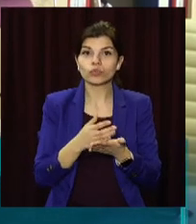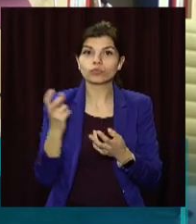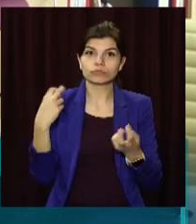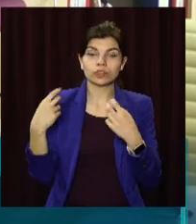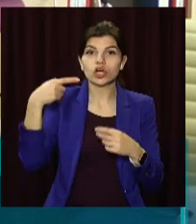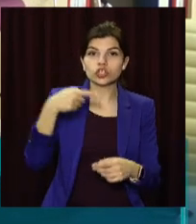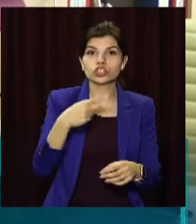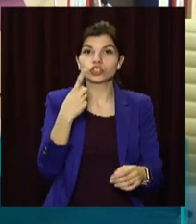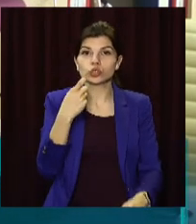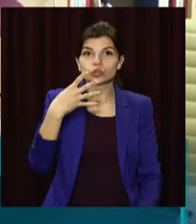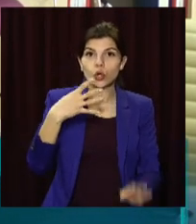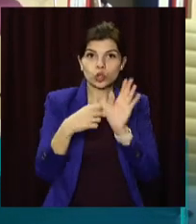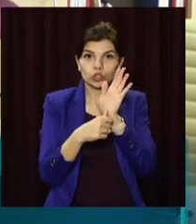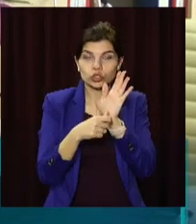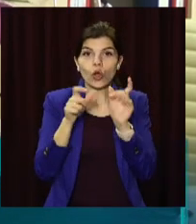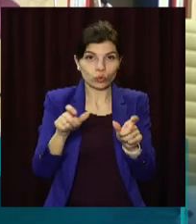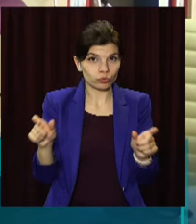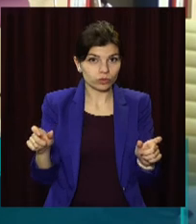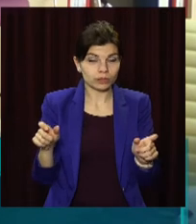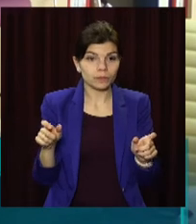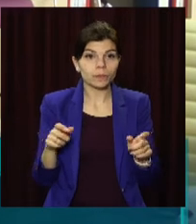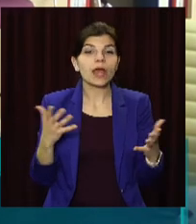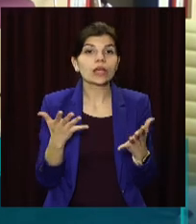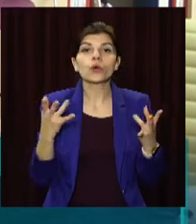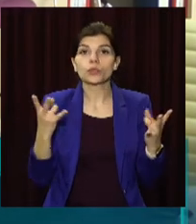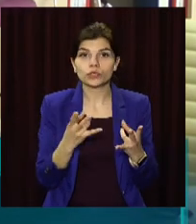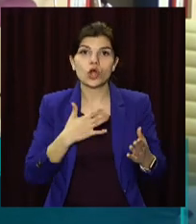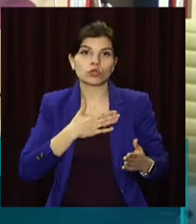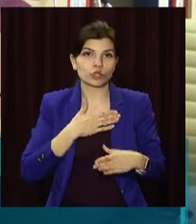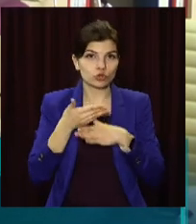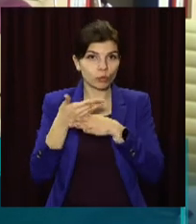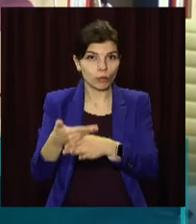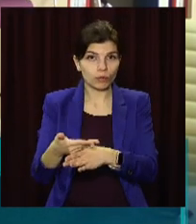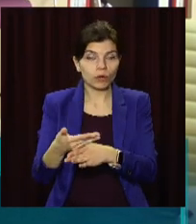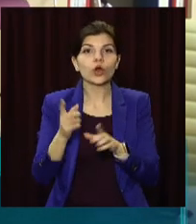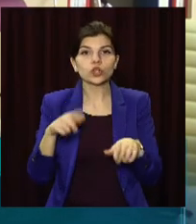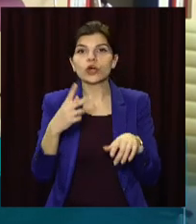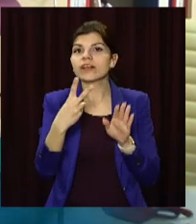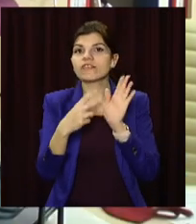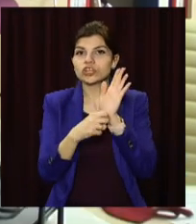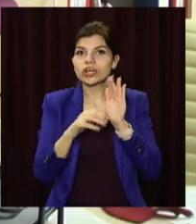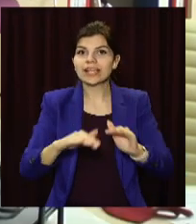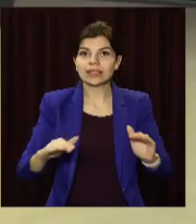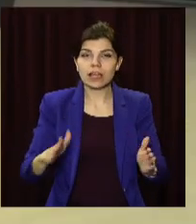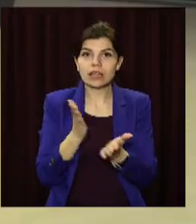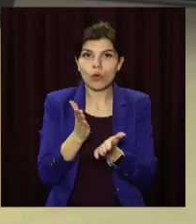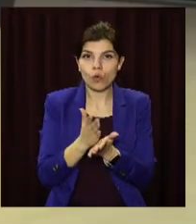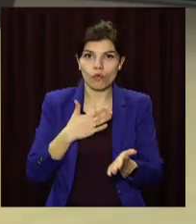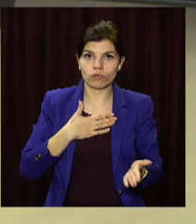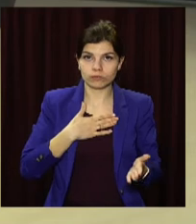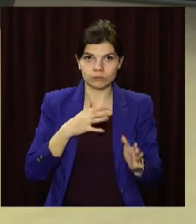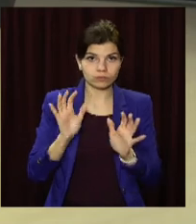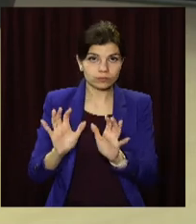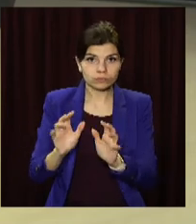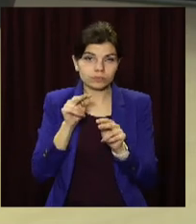знаходиться 1146 громадян, які потребують нашої допомоги. Також 26 дітей знаходяться у нас на